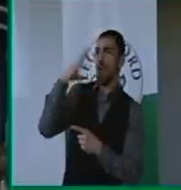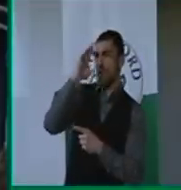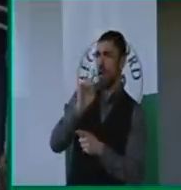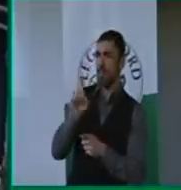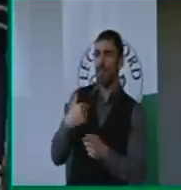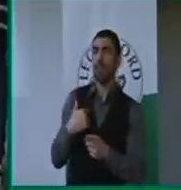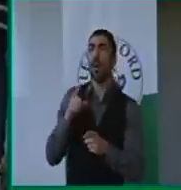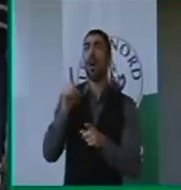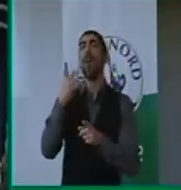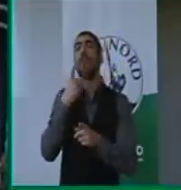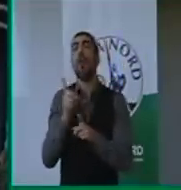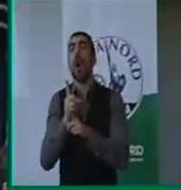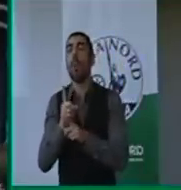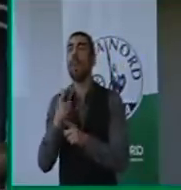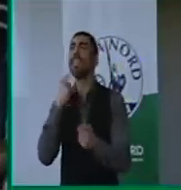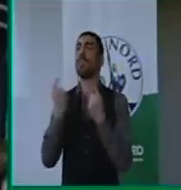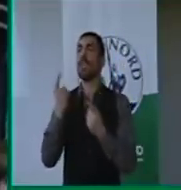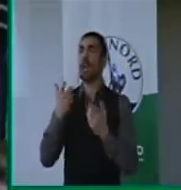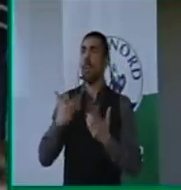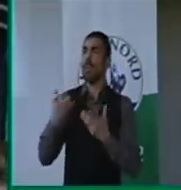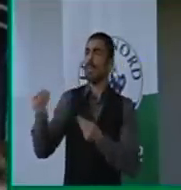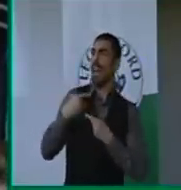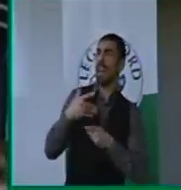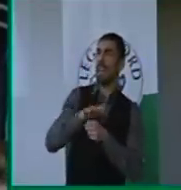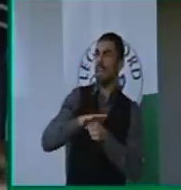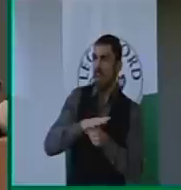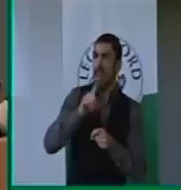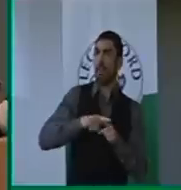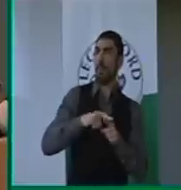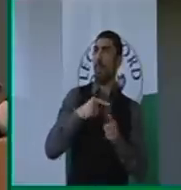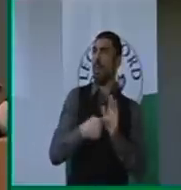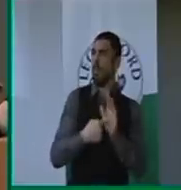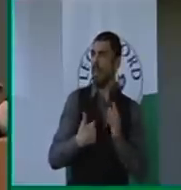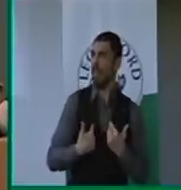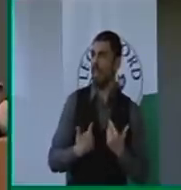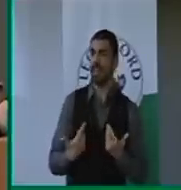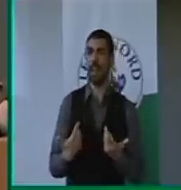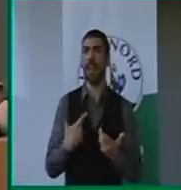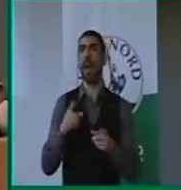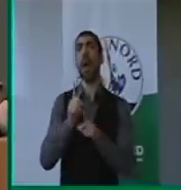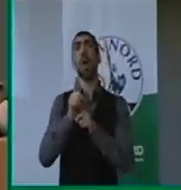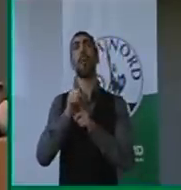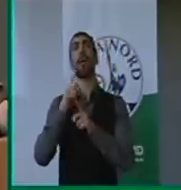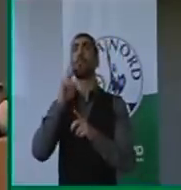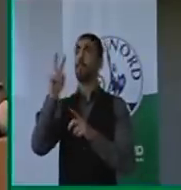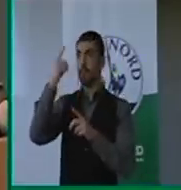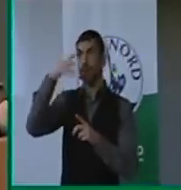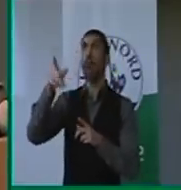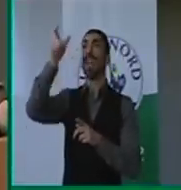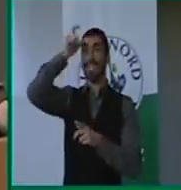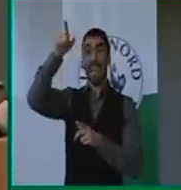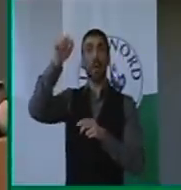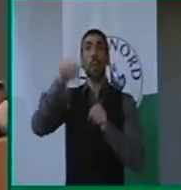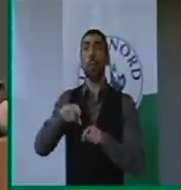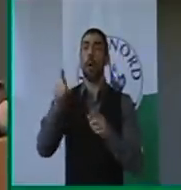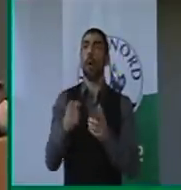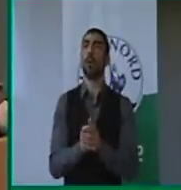di creare queste situazioni drammatiche a livello familiare e di lavoratori so che a livello di Stato è possibile